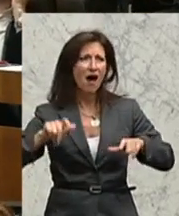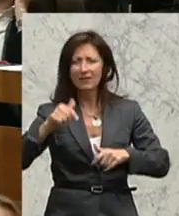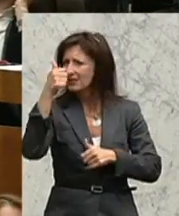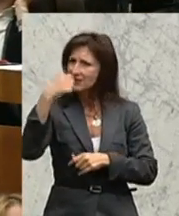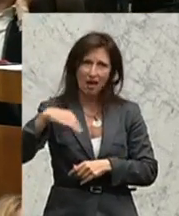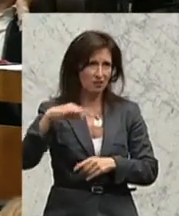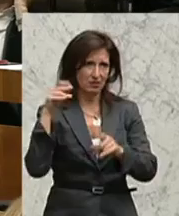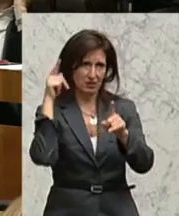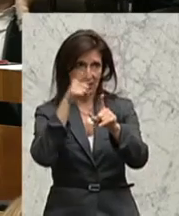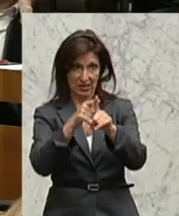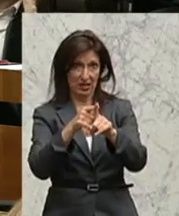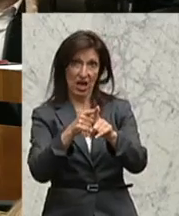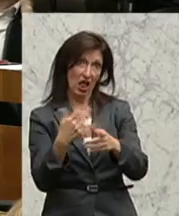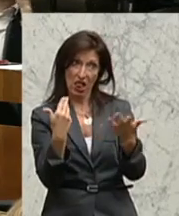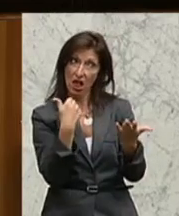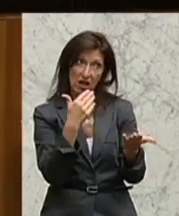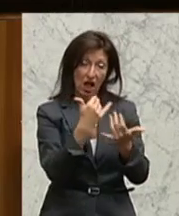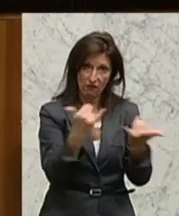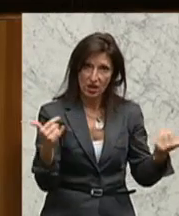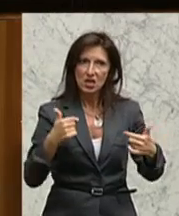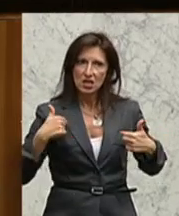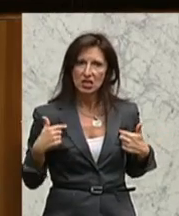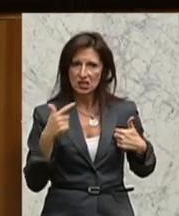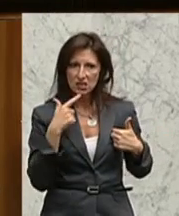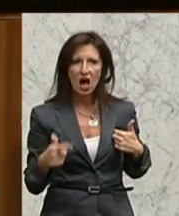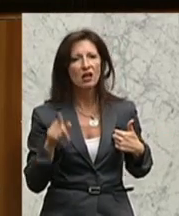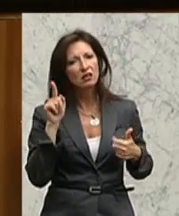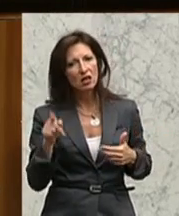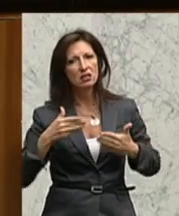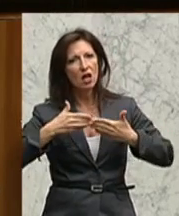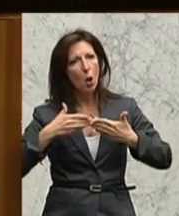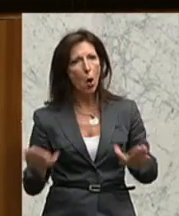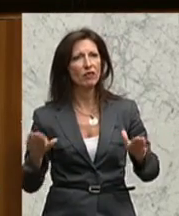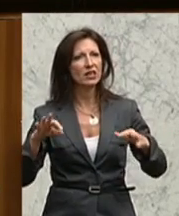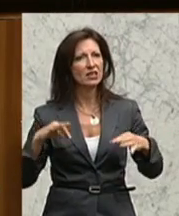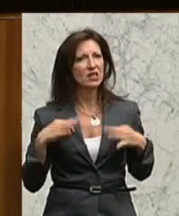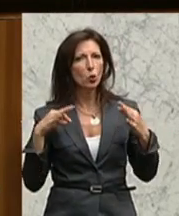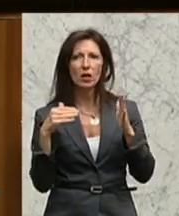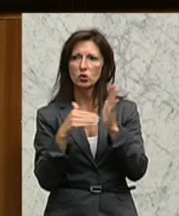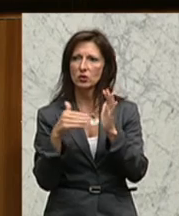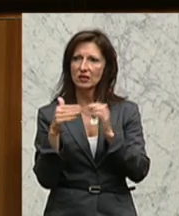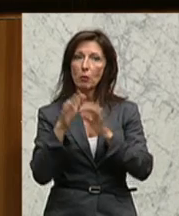etatistisch hin oder her, ich stehe dazu, dass es ein öffentliches, gutes Gesundheitssystem braucht.